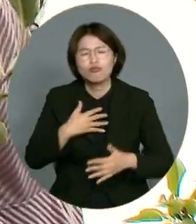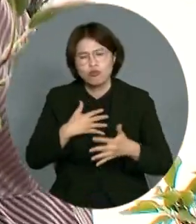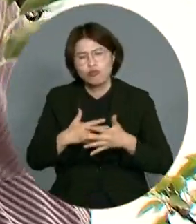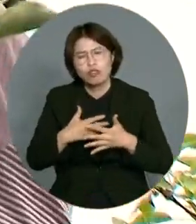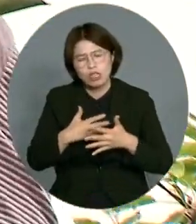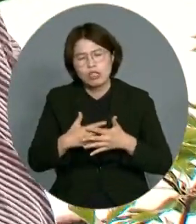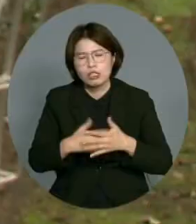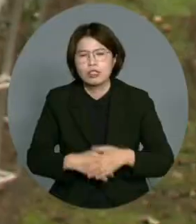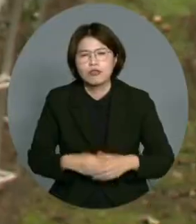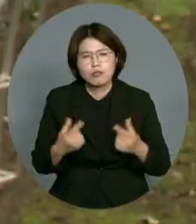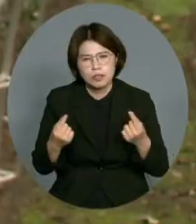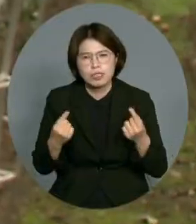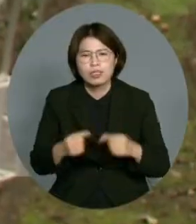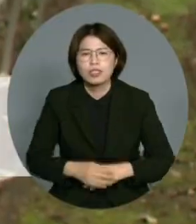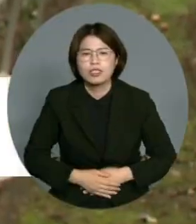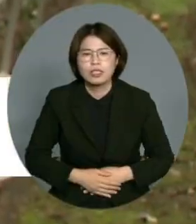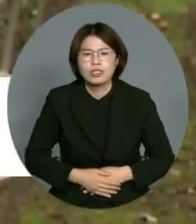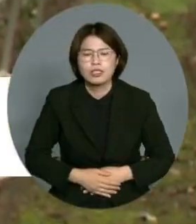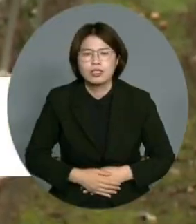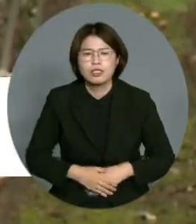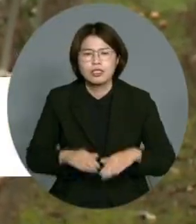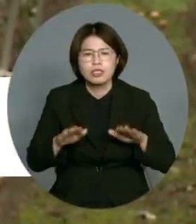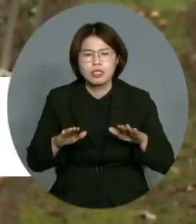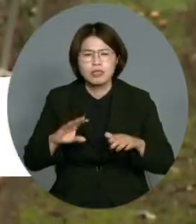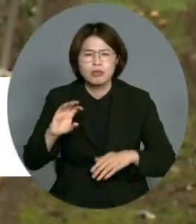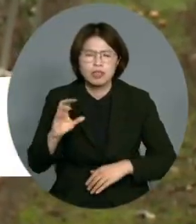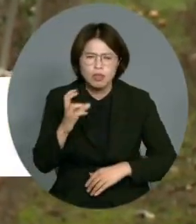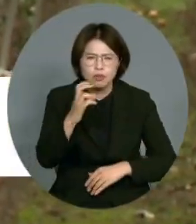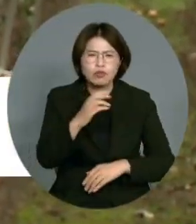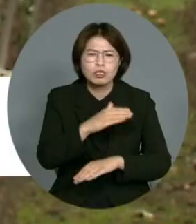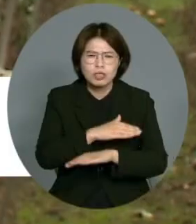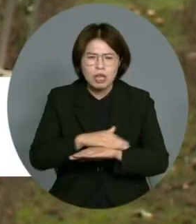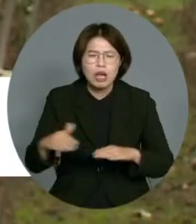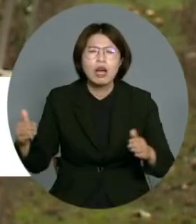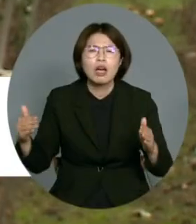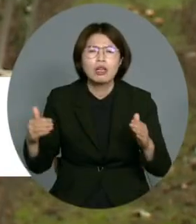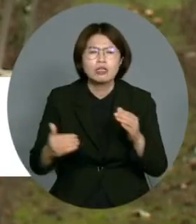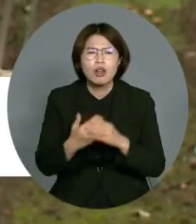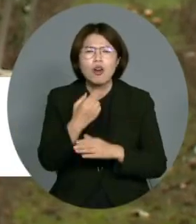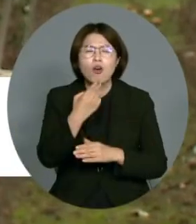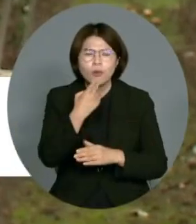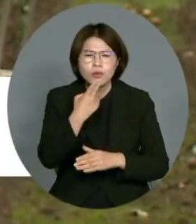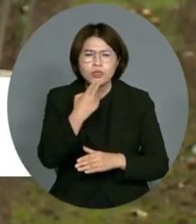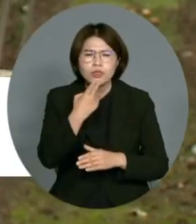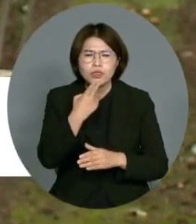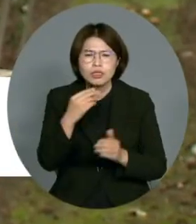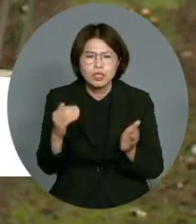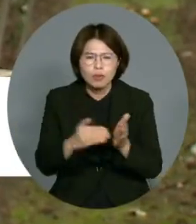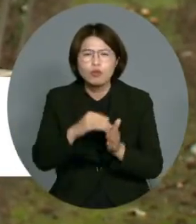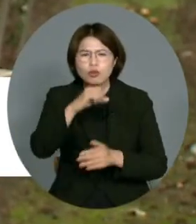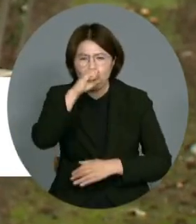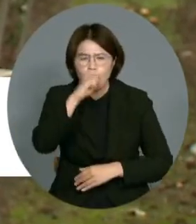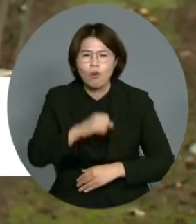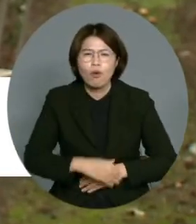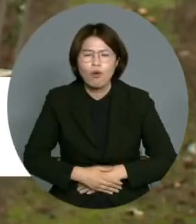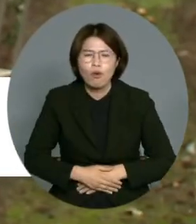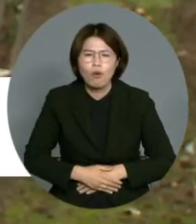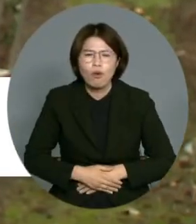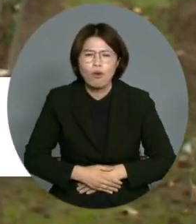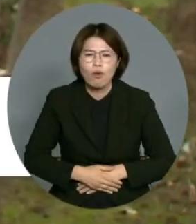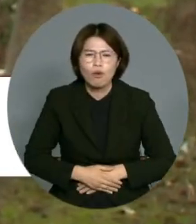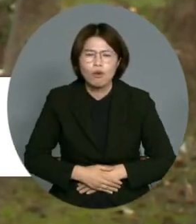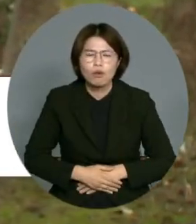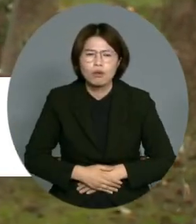없습니다. 무난하게 그냥 지나가면 그것보다 더 좋은 일은 없고. 뭐 하늘에 하는 일은